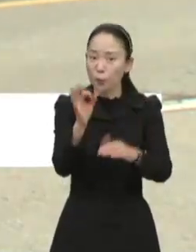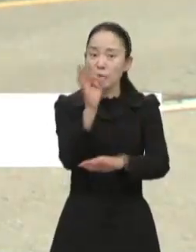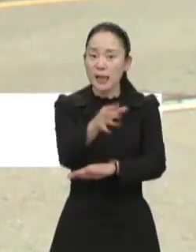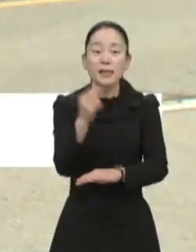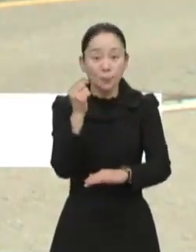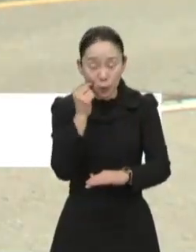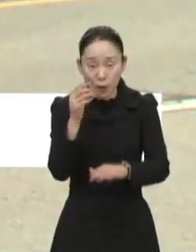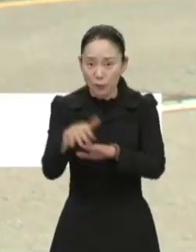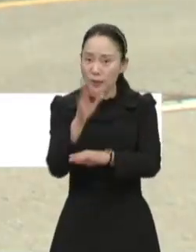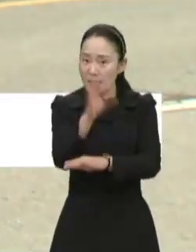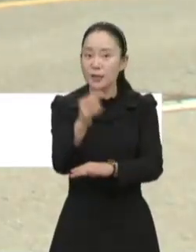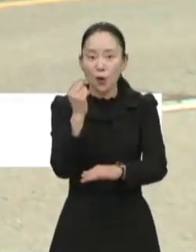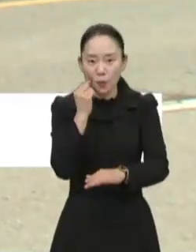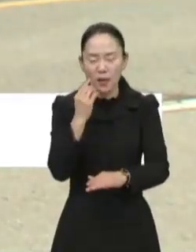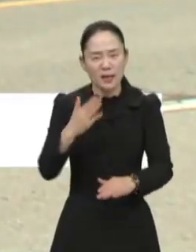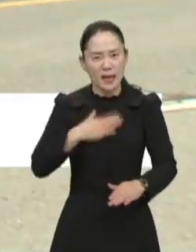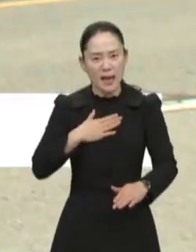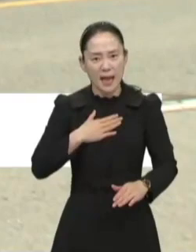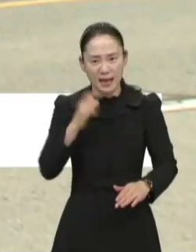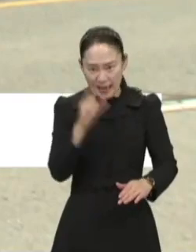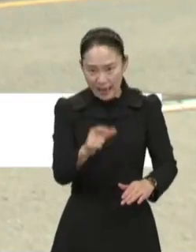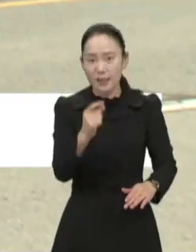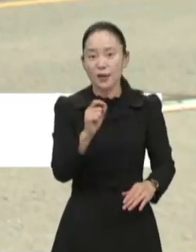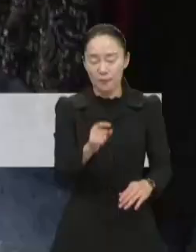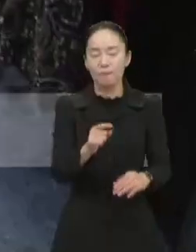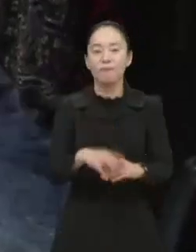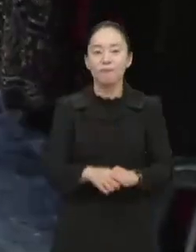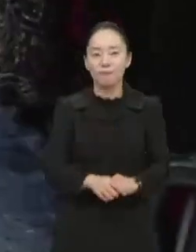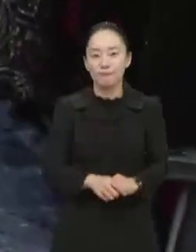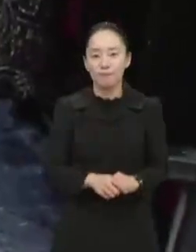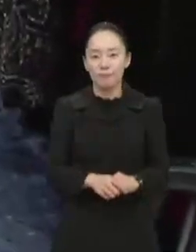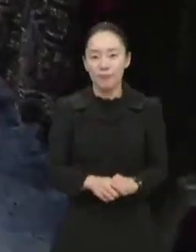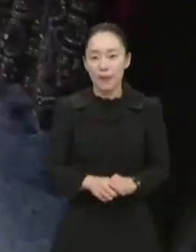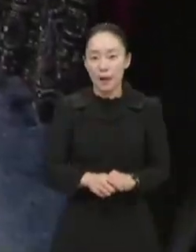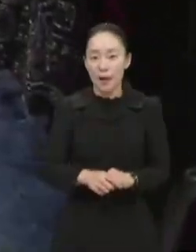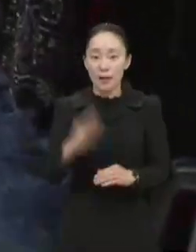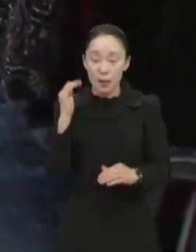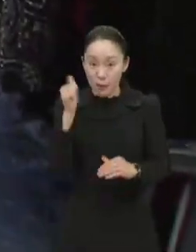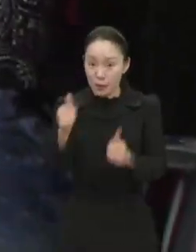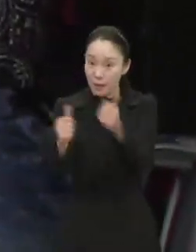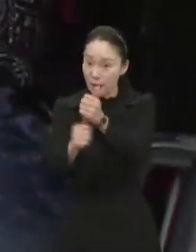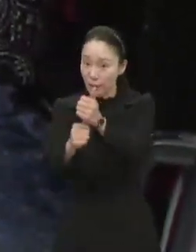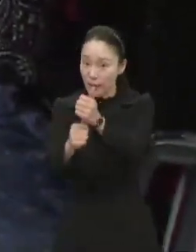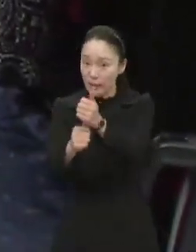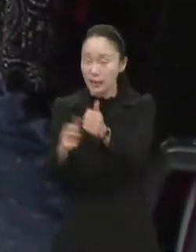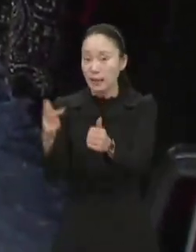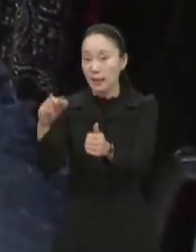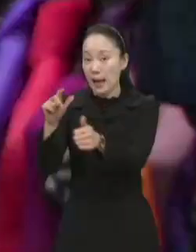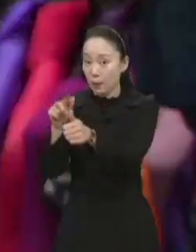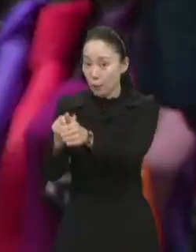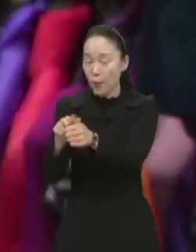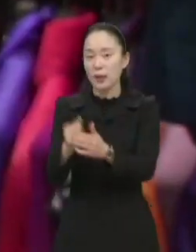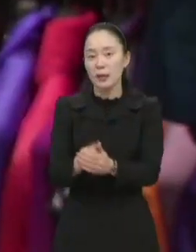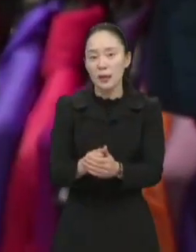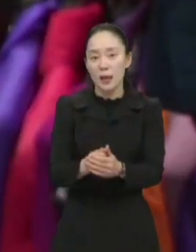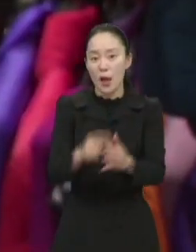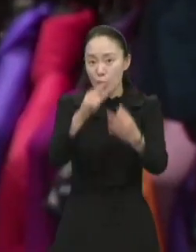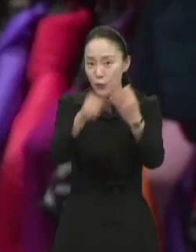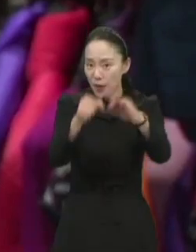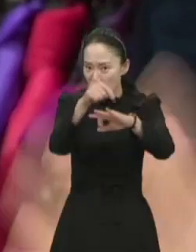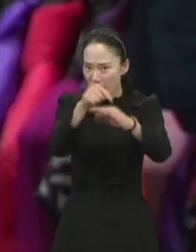살 수 없는 저만의 강점이라 저는 생각합니다 대통령 수석 출신 강승규 후보는 심을